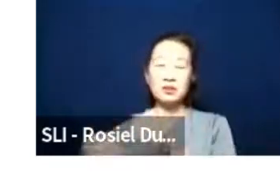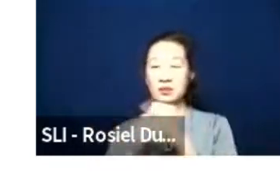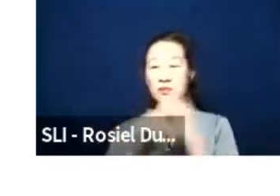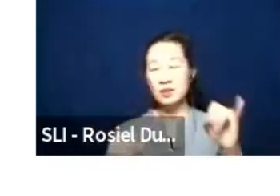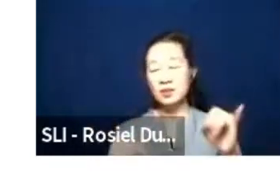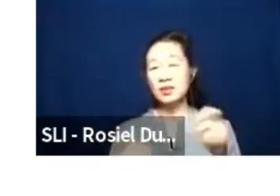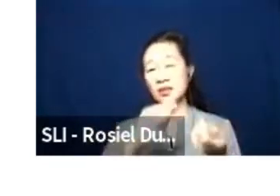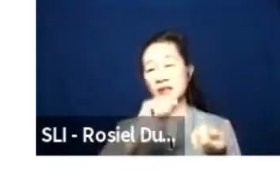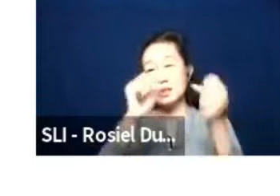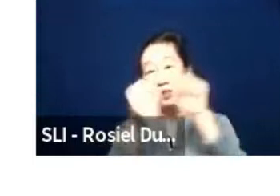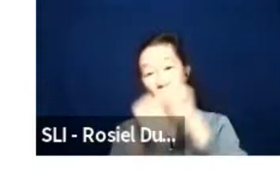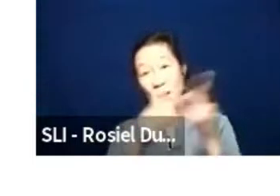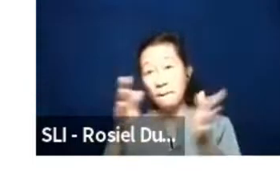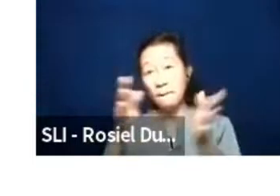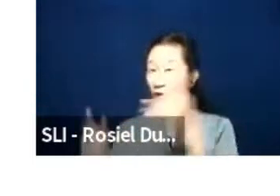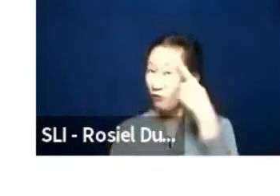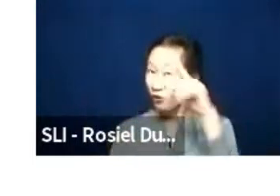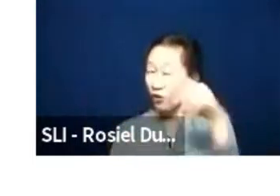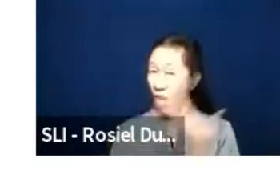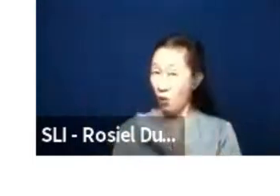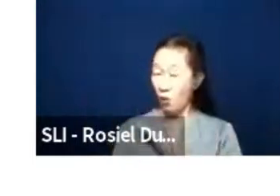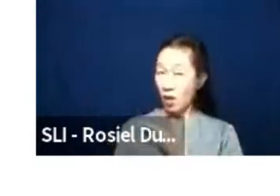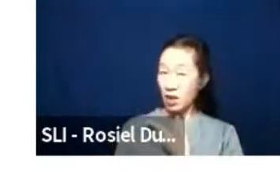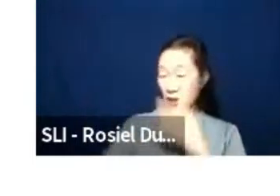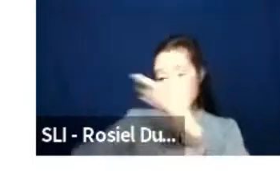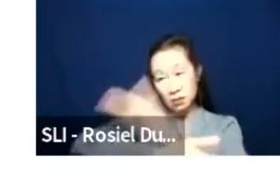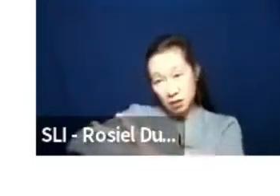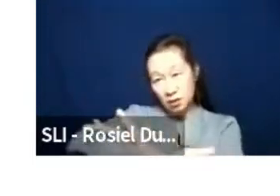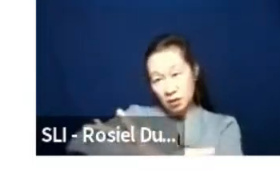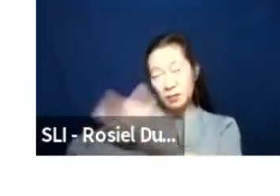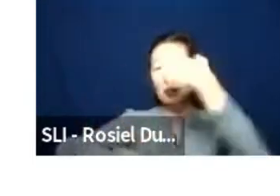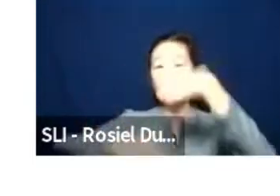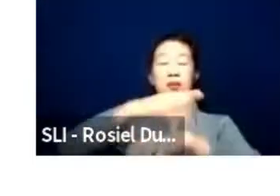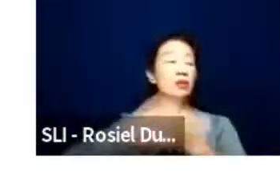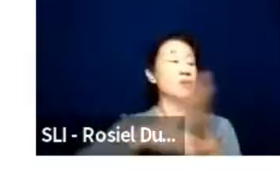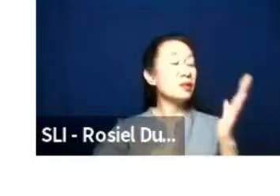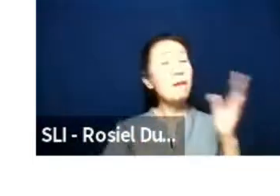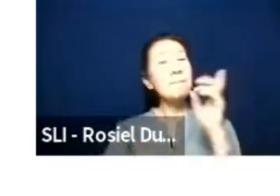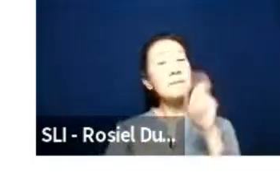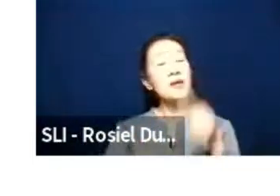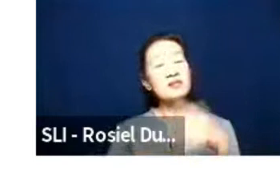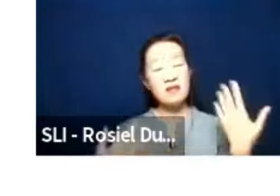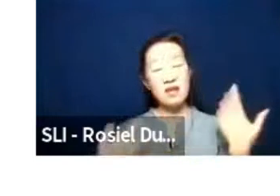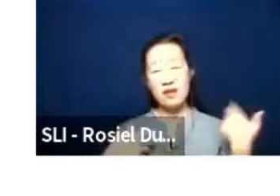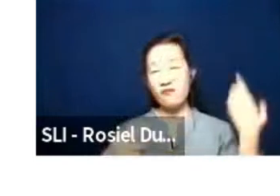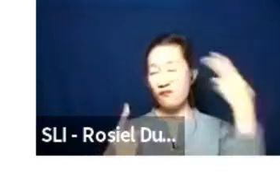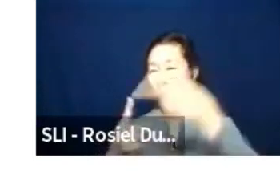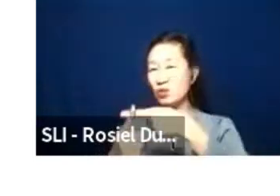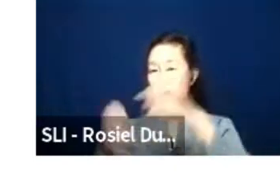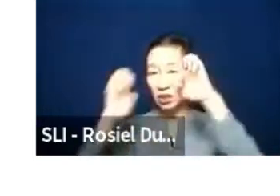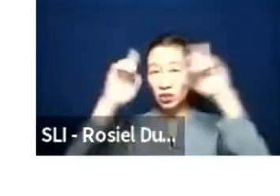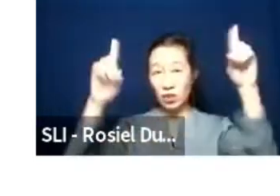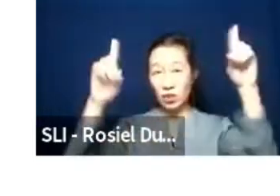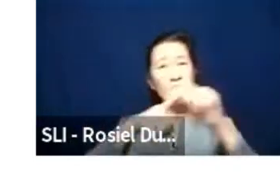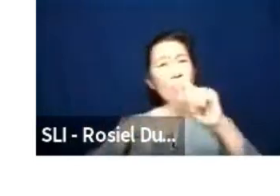individualized transition plan para sa ating mga anak. Pumapasok dyan, dapat merong goals on education or training.